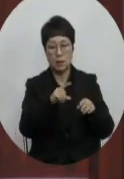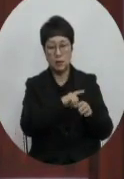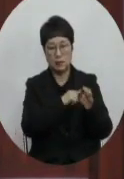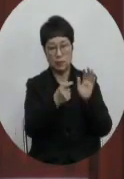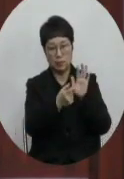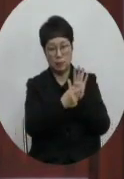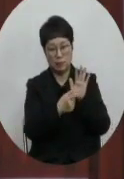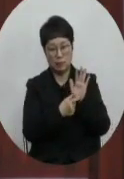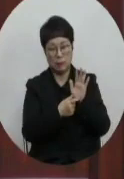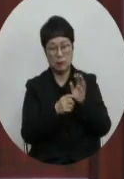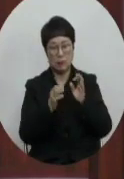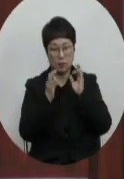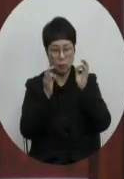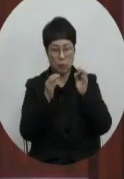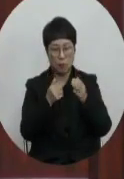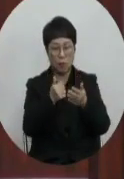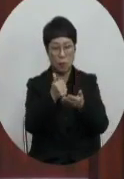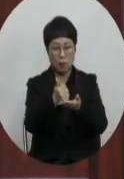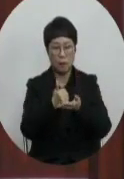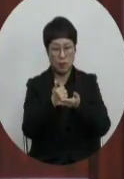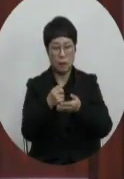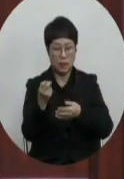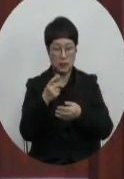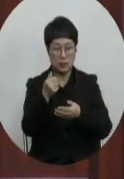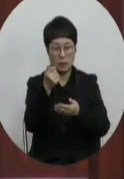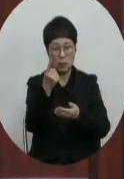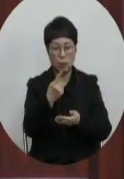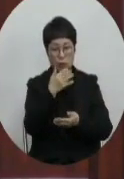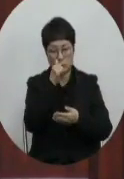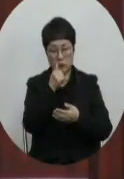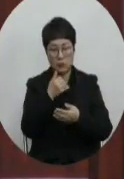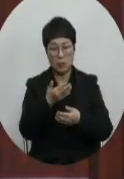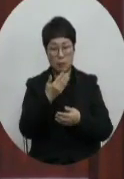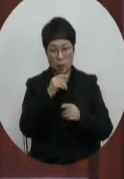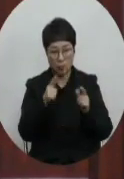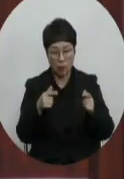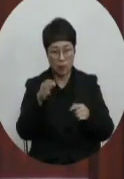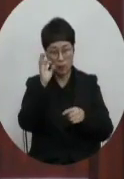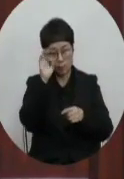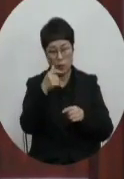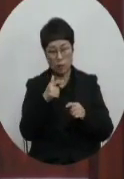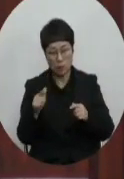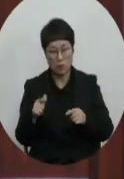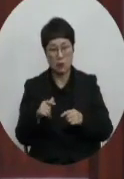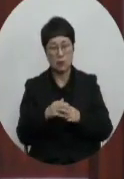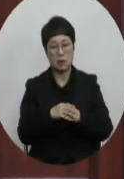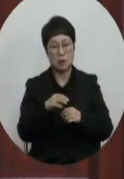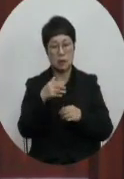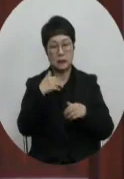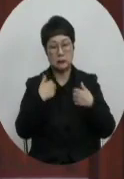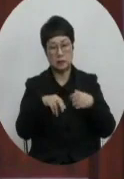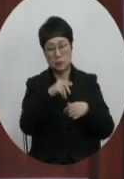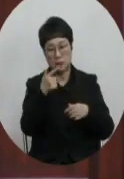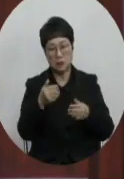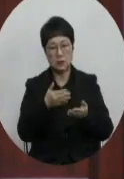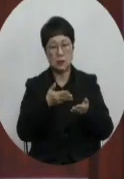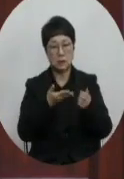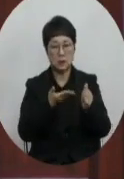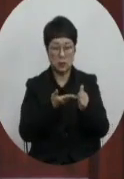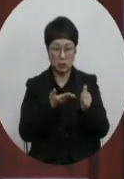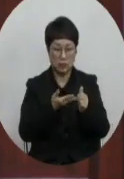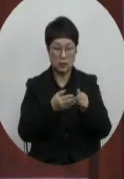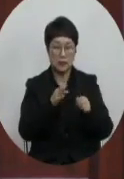들이고 방문객들이 다시 찾을 수 있는 먹거리, 볼거리, 즐길거리를 제공해야